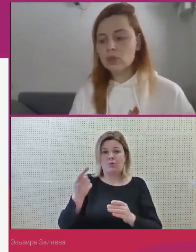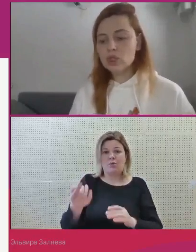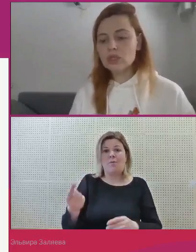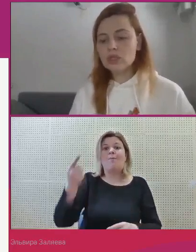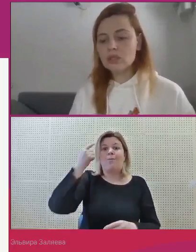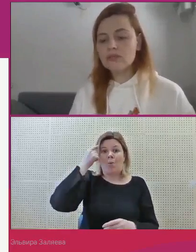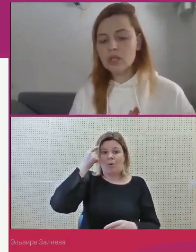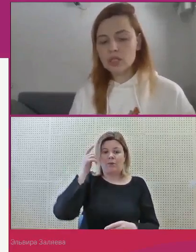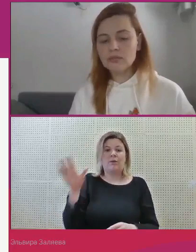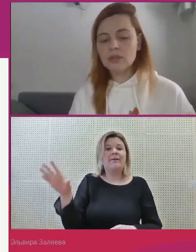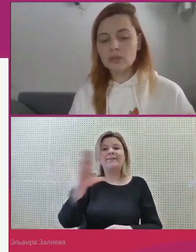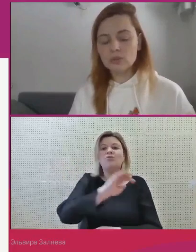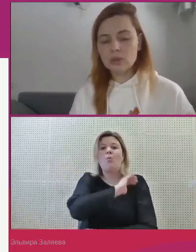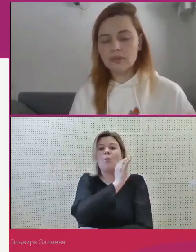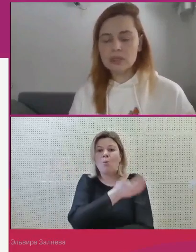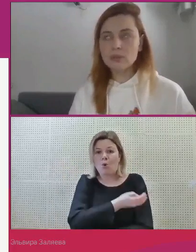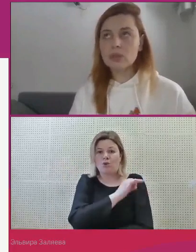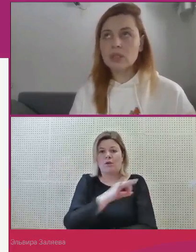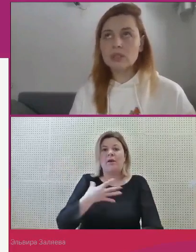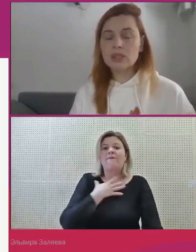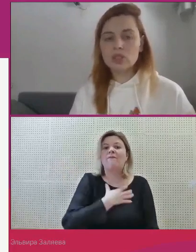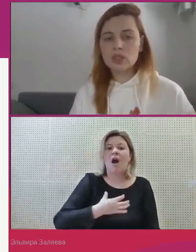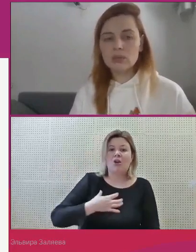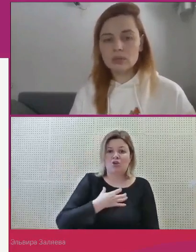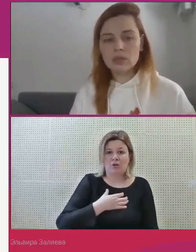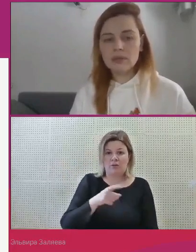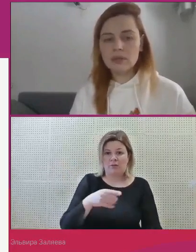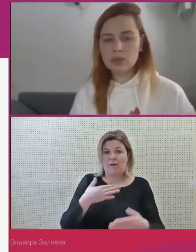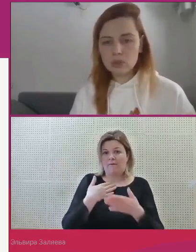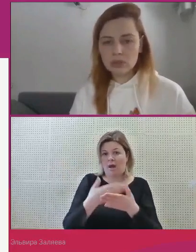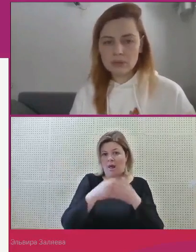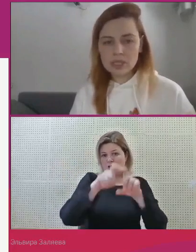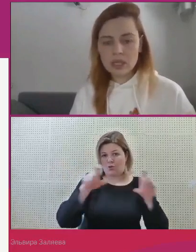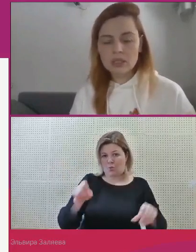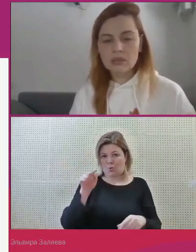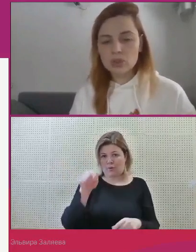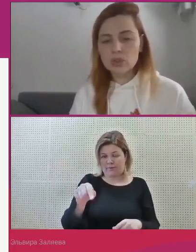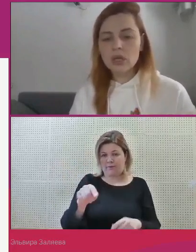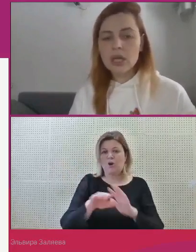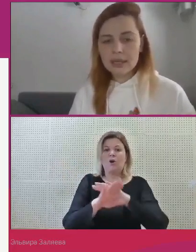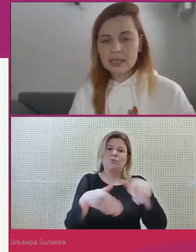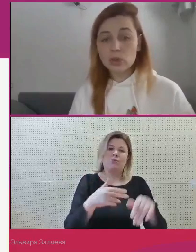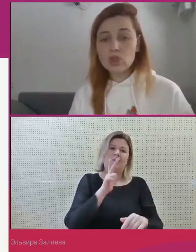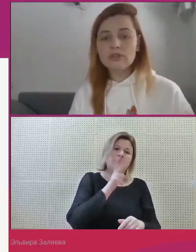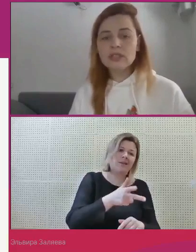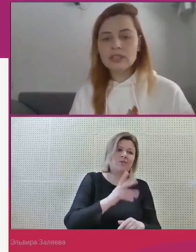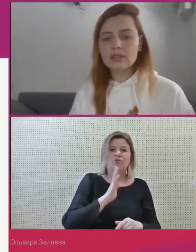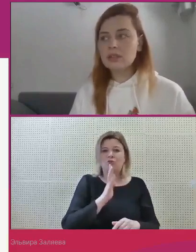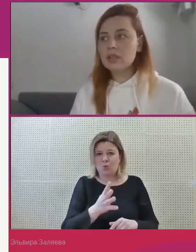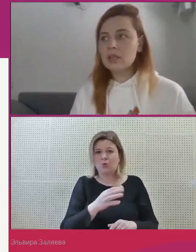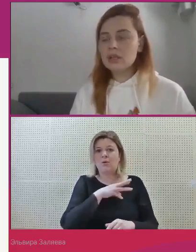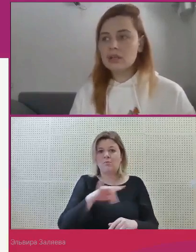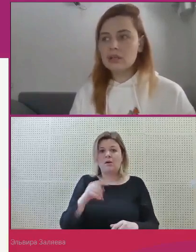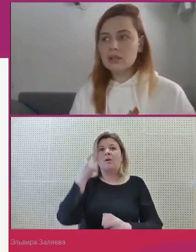всю мощь и важность волонтеров. Это спустя где-то 3-4 года, наверное, пришло к нам осознание того, что это ключевые